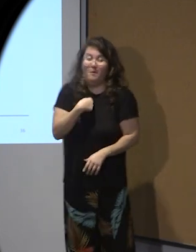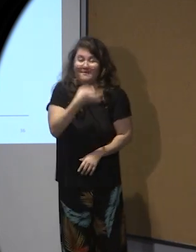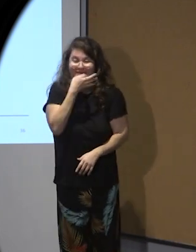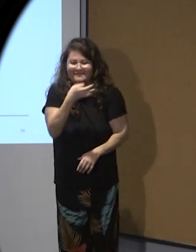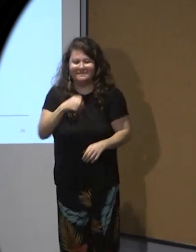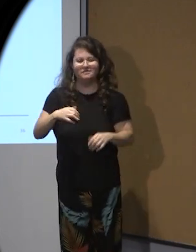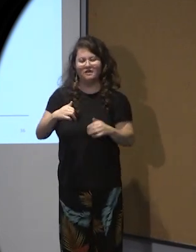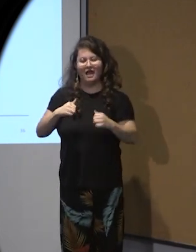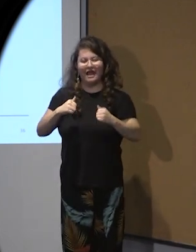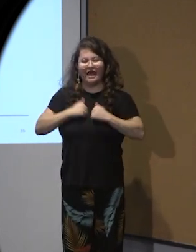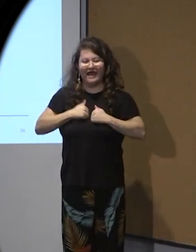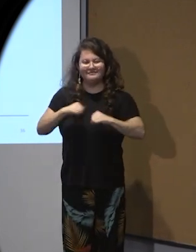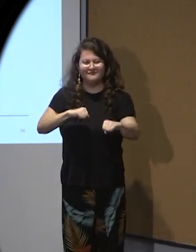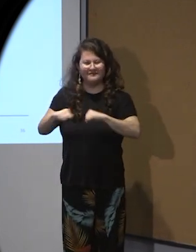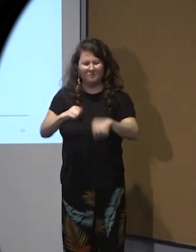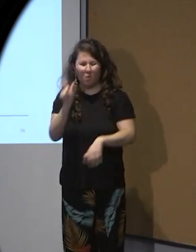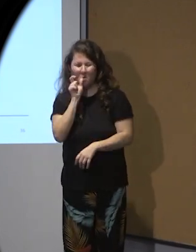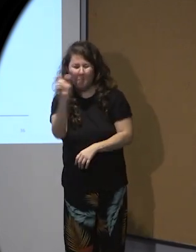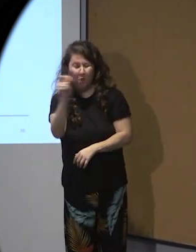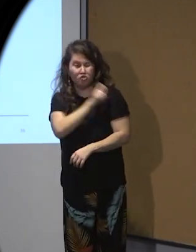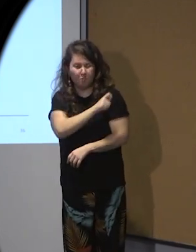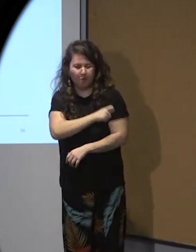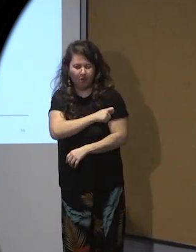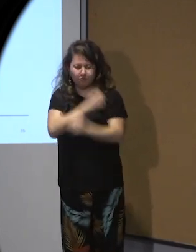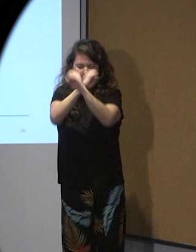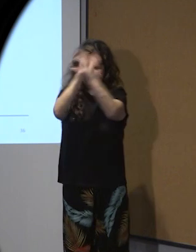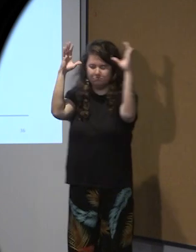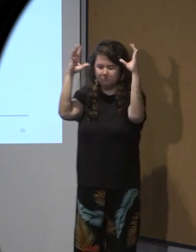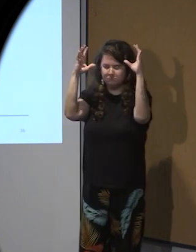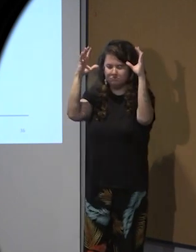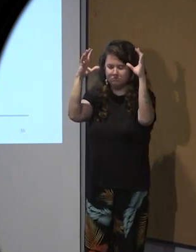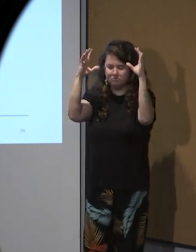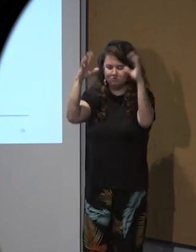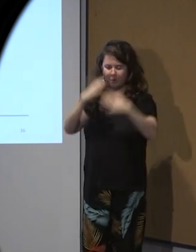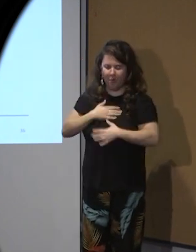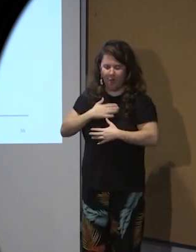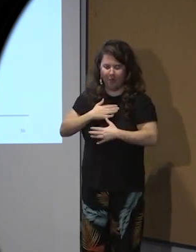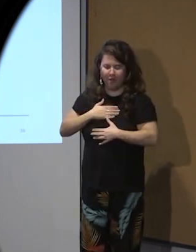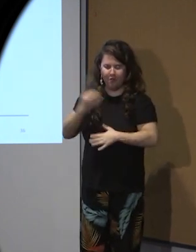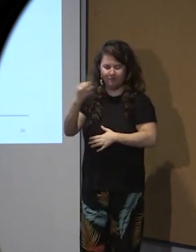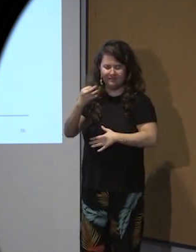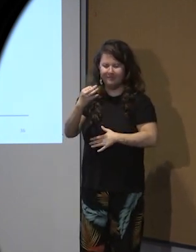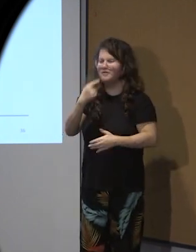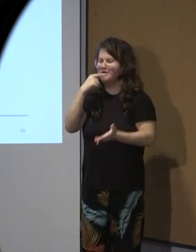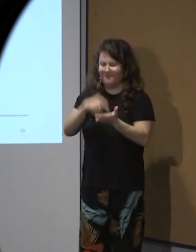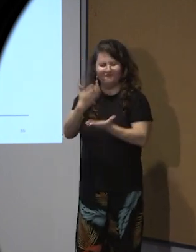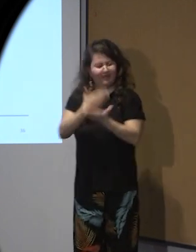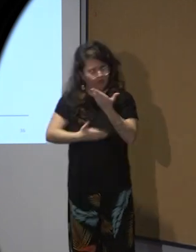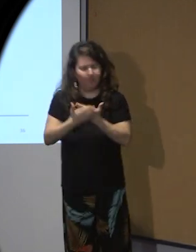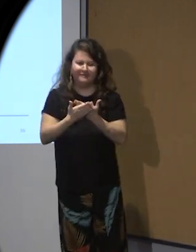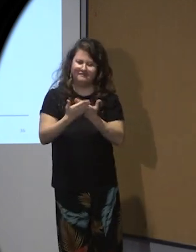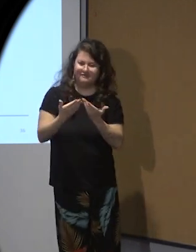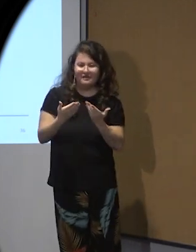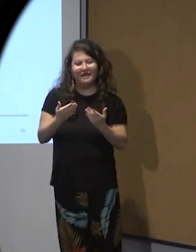on utilise le mot sport, mais ça fait peur. Ça fait peur à tout le monde. Ouais. Ouais. Donc je dis maintenant activité physique. Et maintenant, je dis activité physique adaptée. On